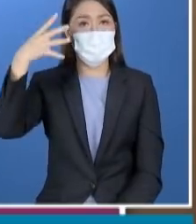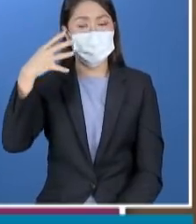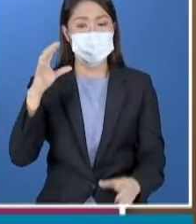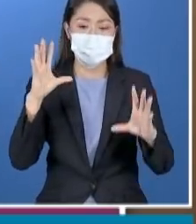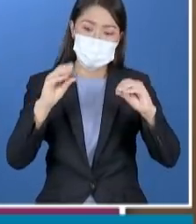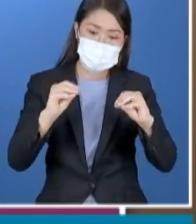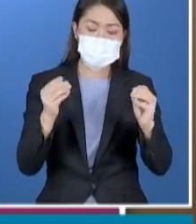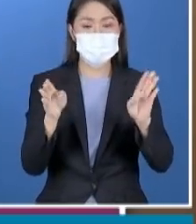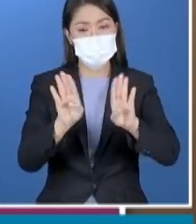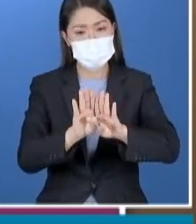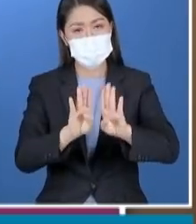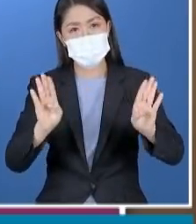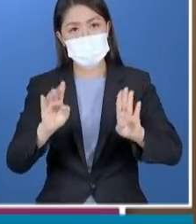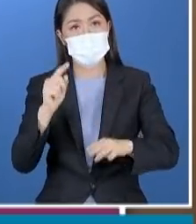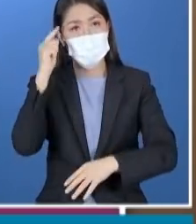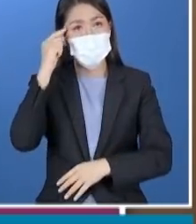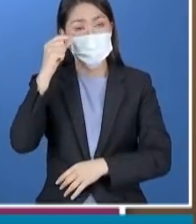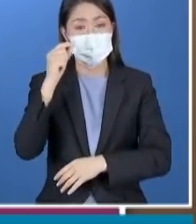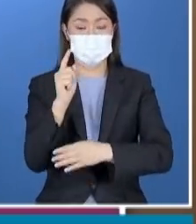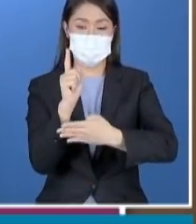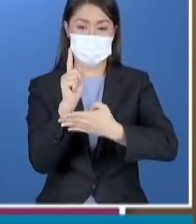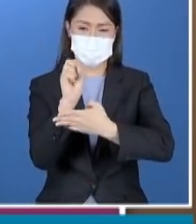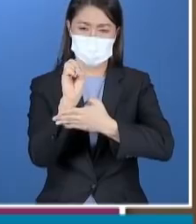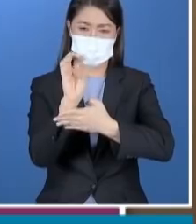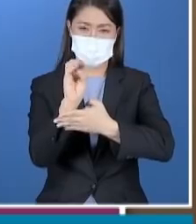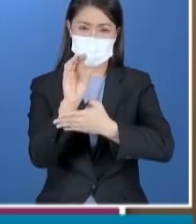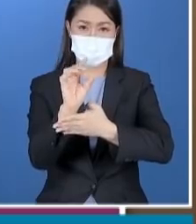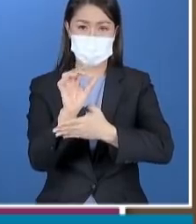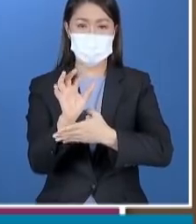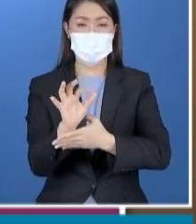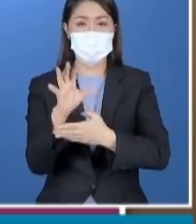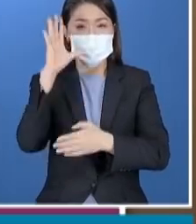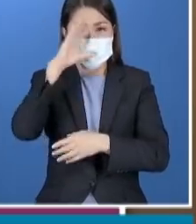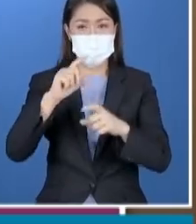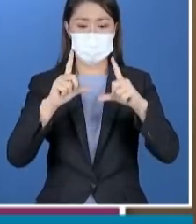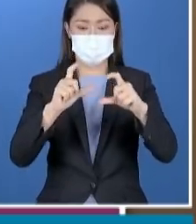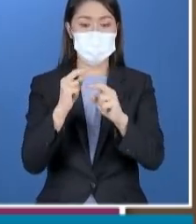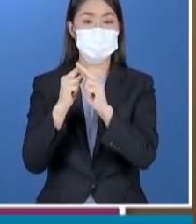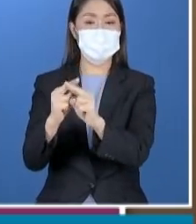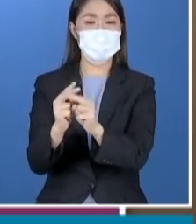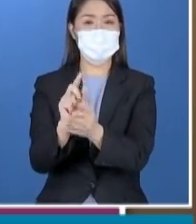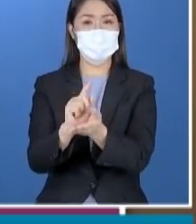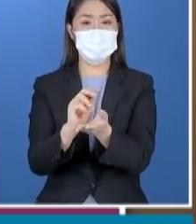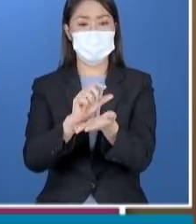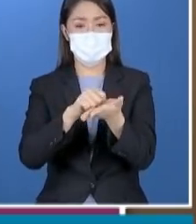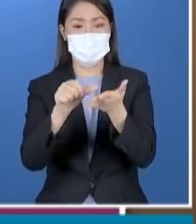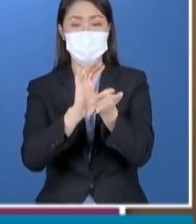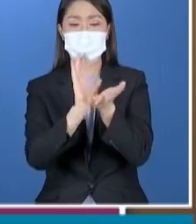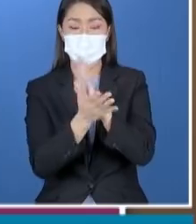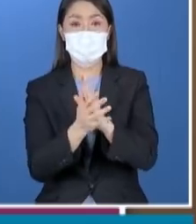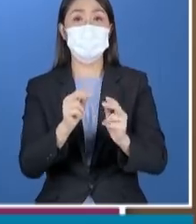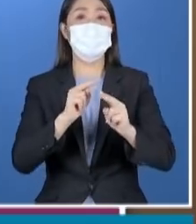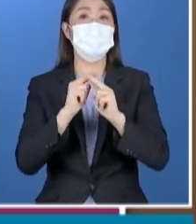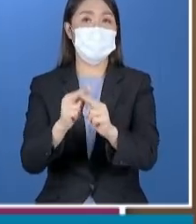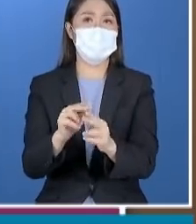ปิดหรือมันปิดแค่เห็นไฟบนหัวเสาเปิดอยู่แล้วก็ถ่ายแบบไนท์โหมดให้มันปรับแสงอัตโนมัติเท่านั้นนี่เป็นอีก